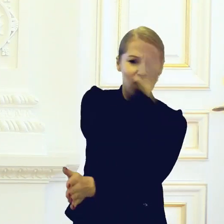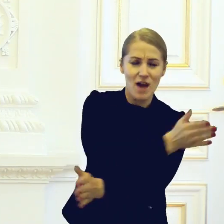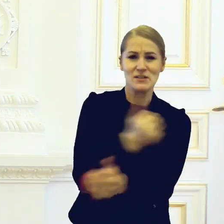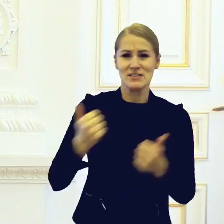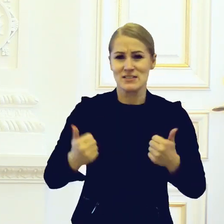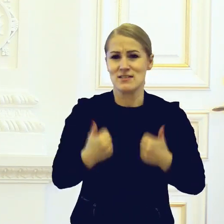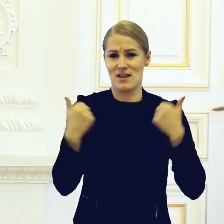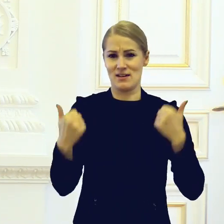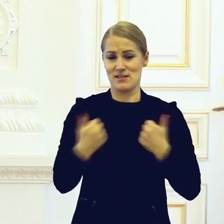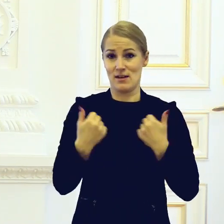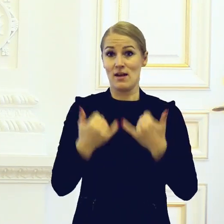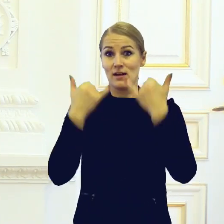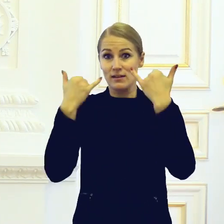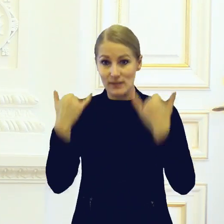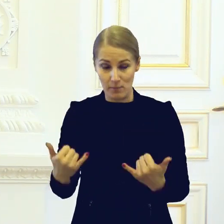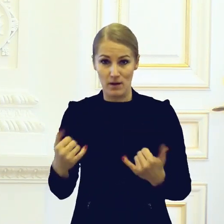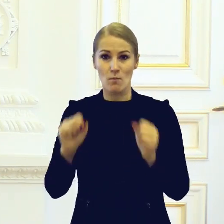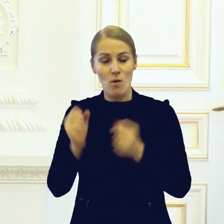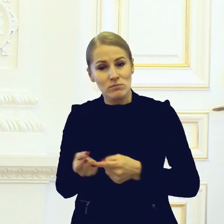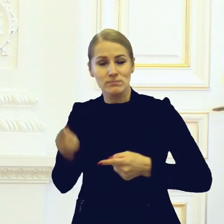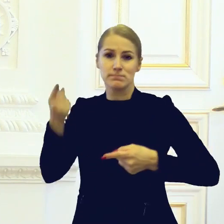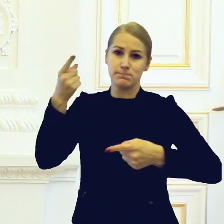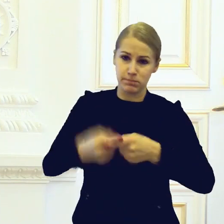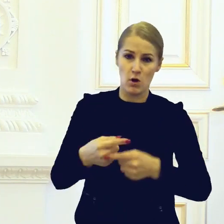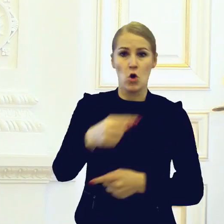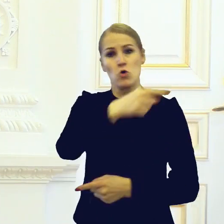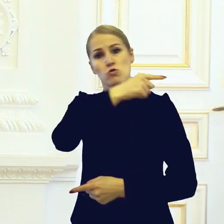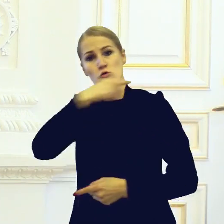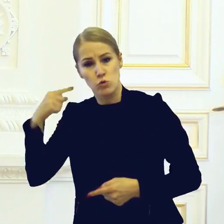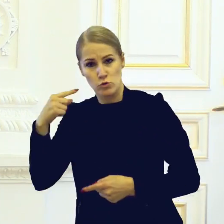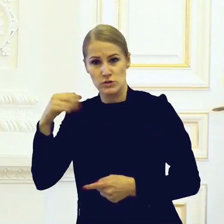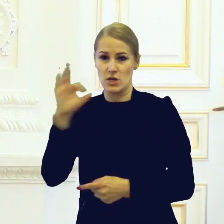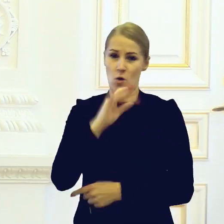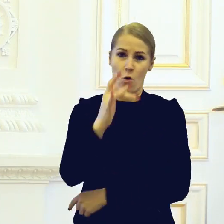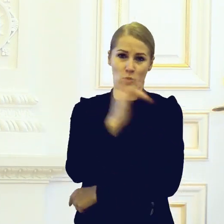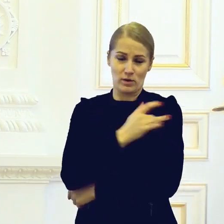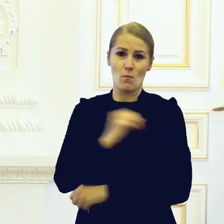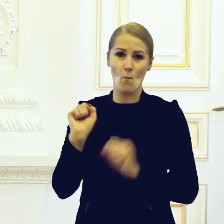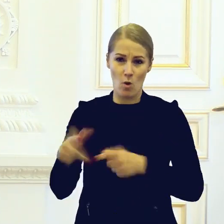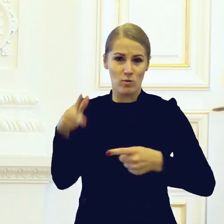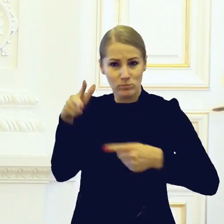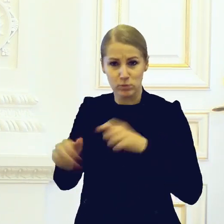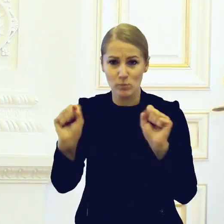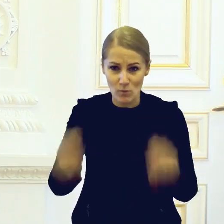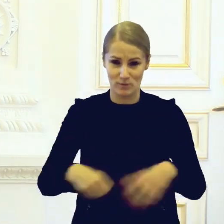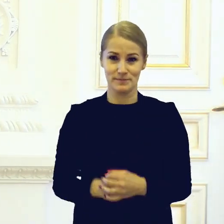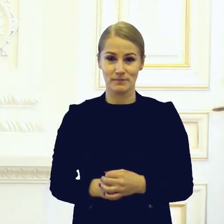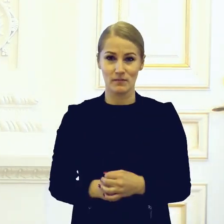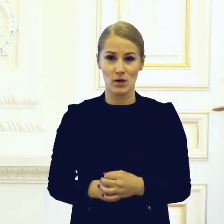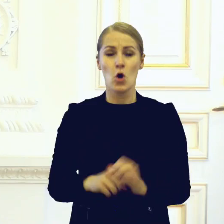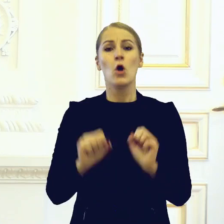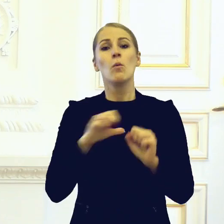yra pasirengusi svariai prisidėti prie Rusijos energetinio boikoto. Aptarėme dvi